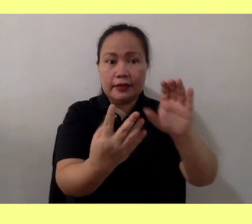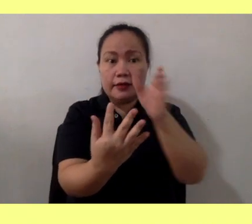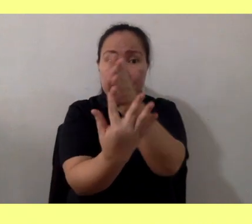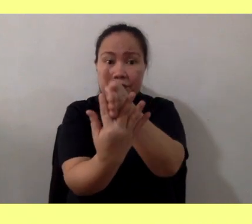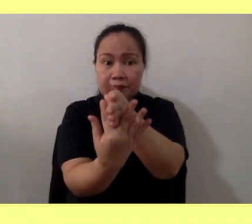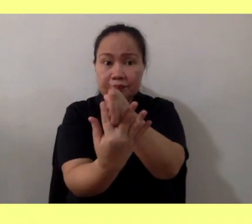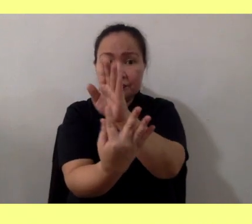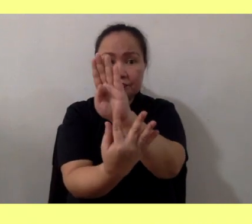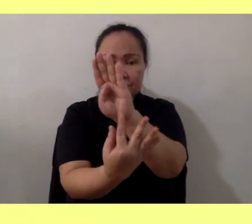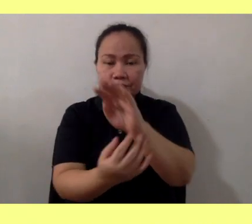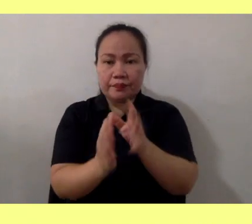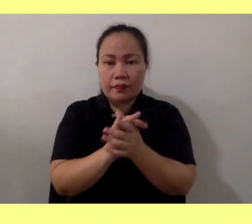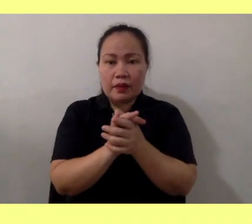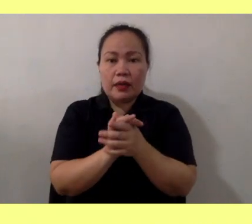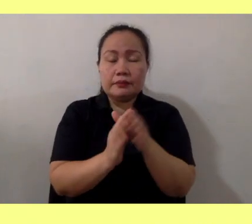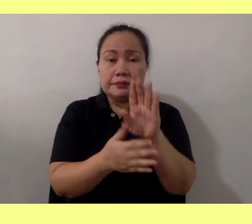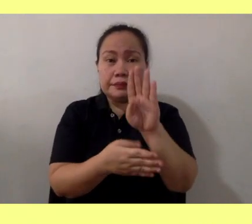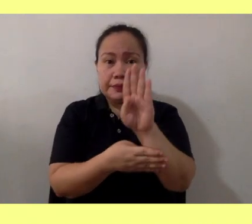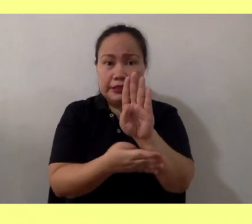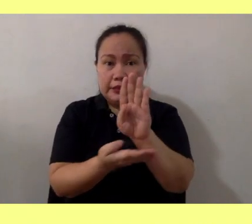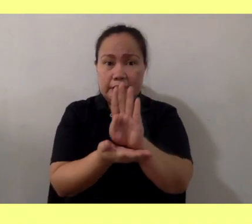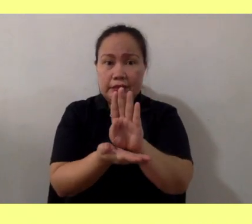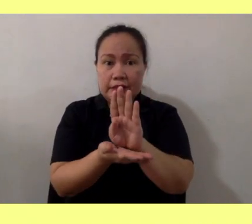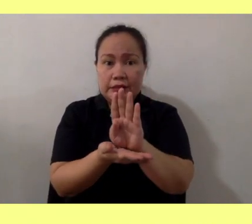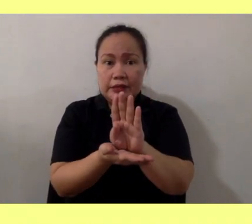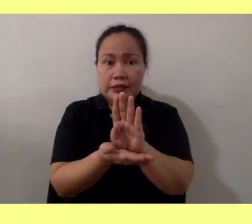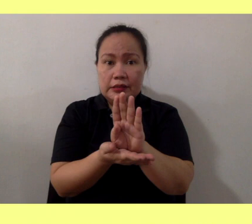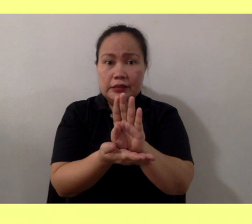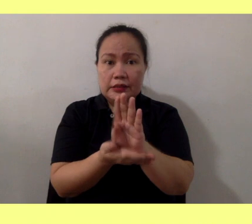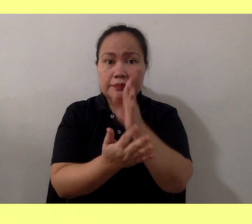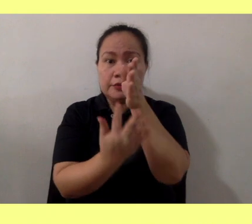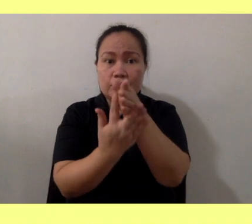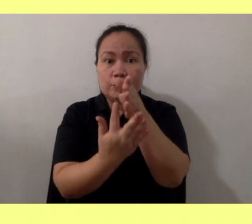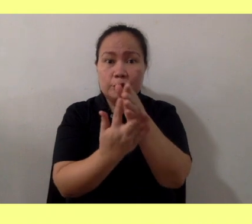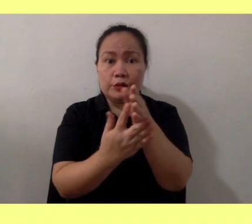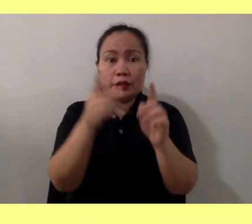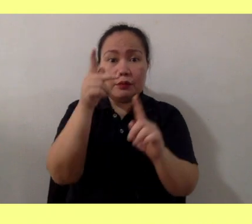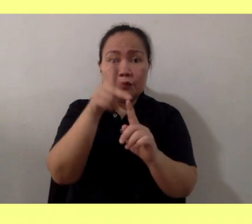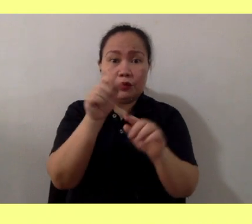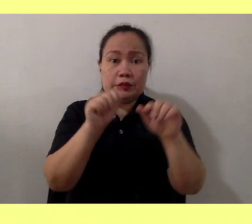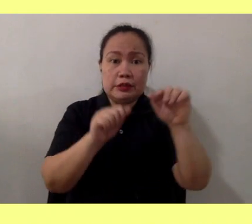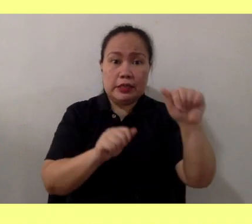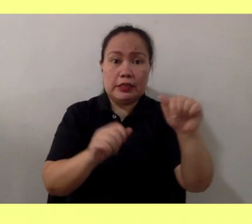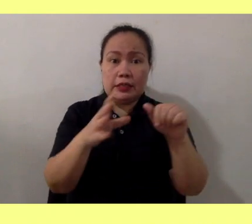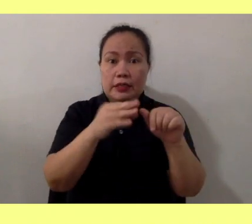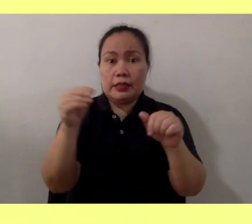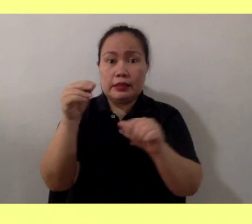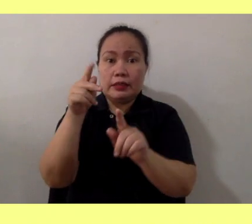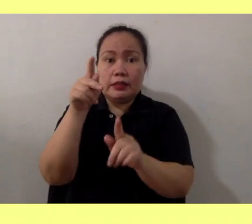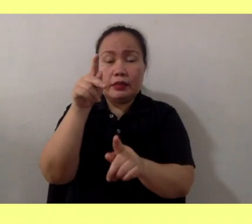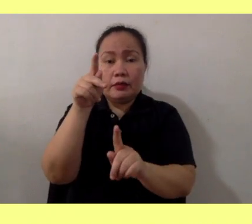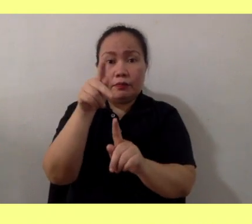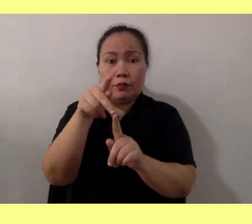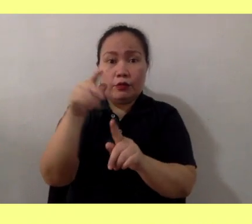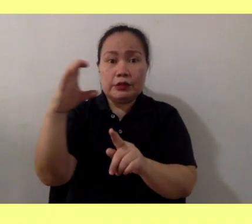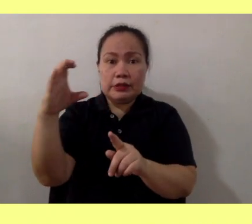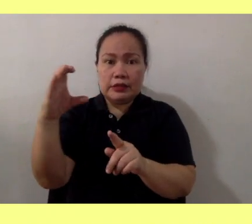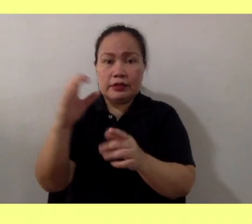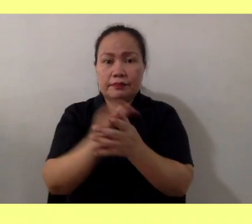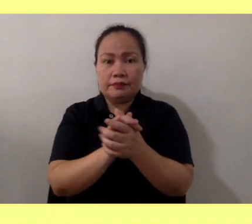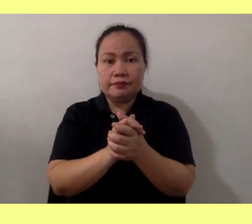BA and ray BC are opposite rays, we can say that B is between points A and